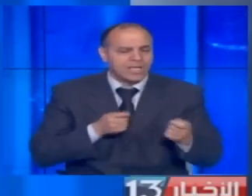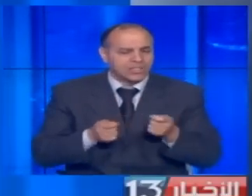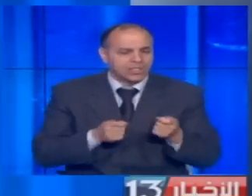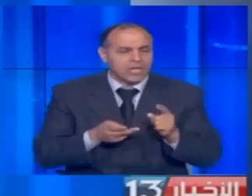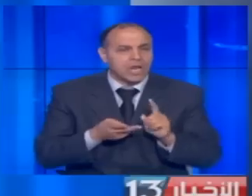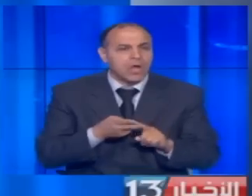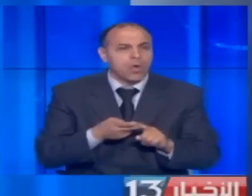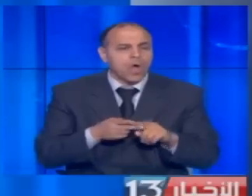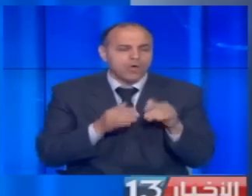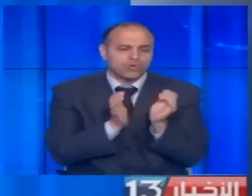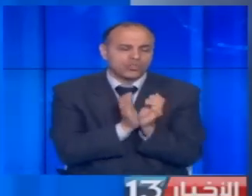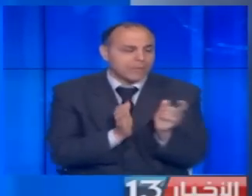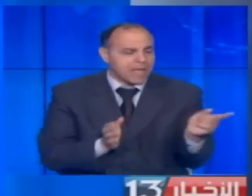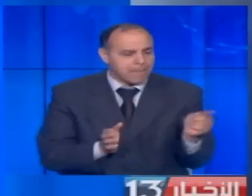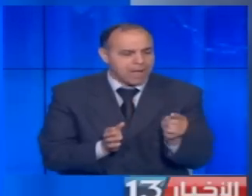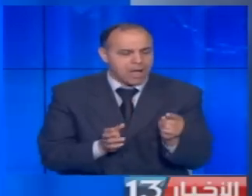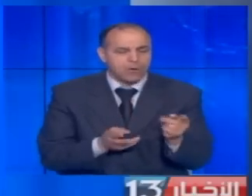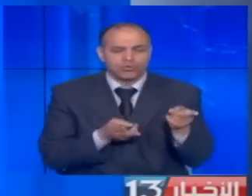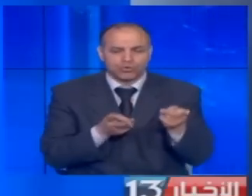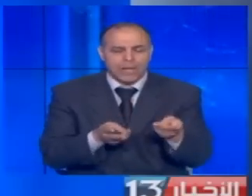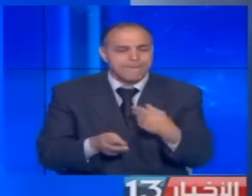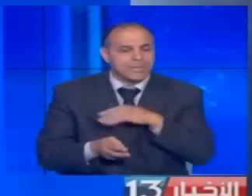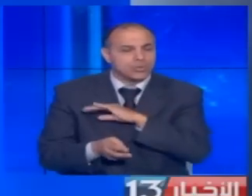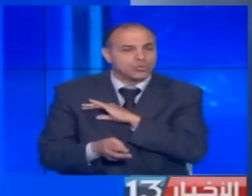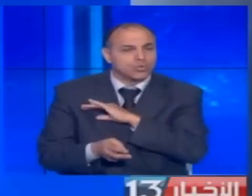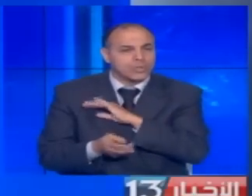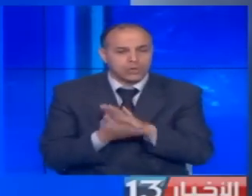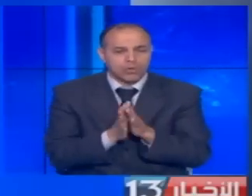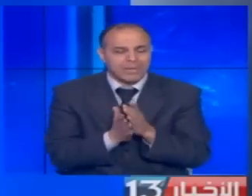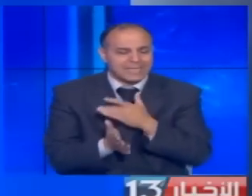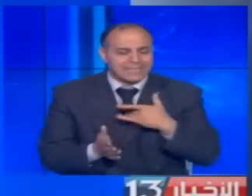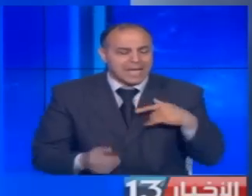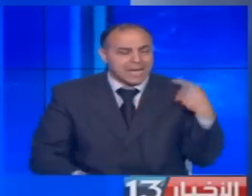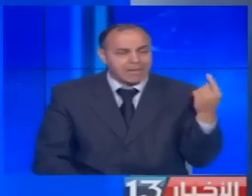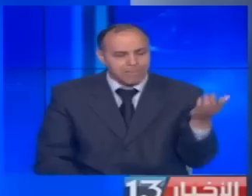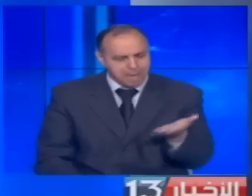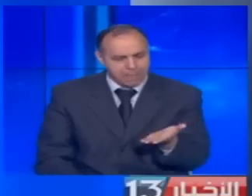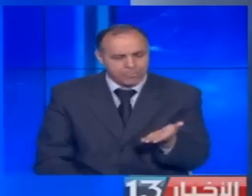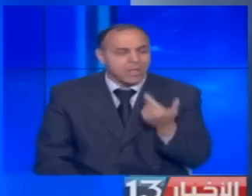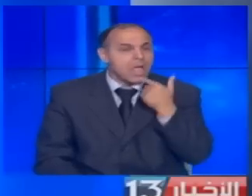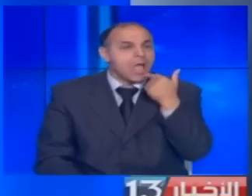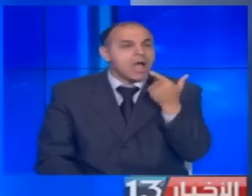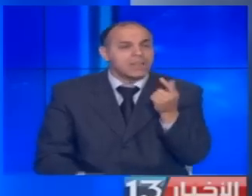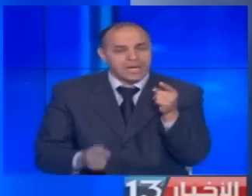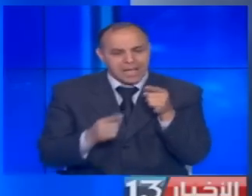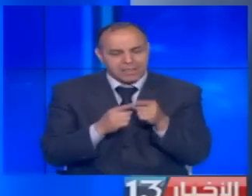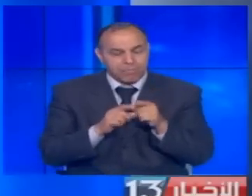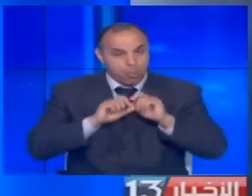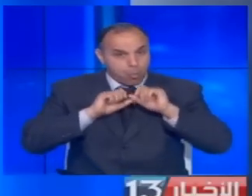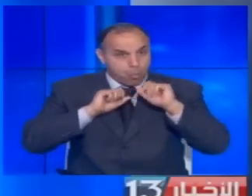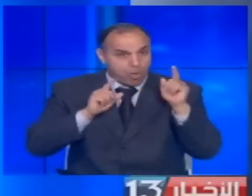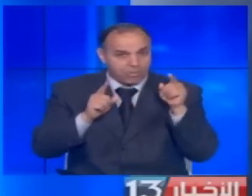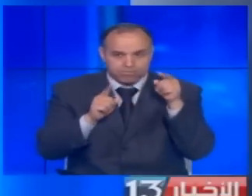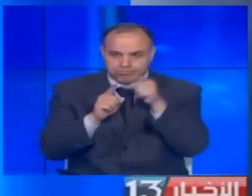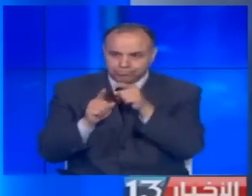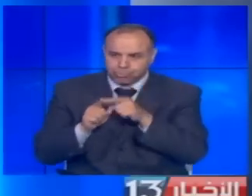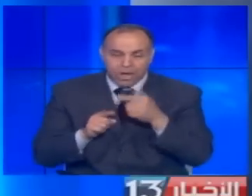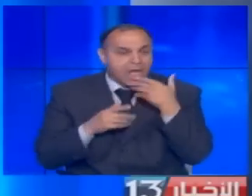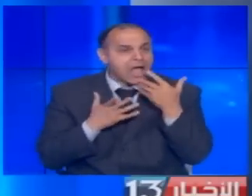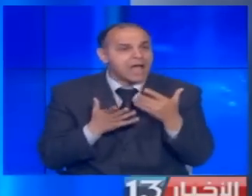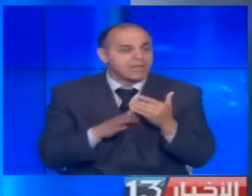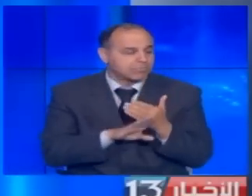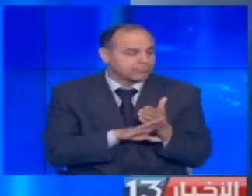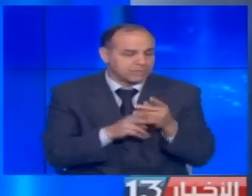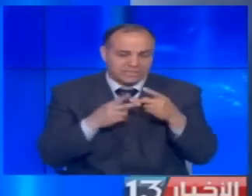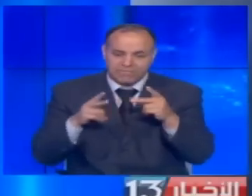والشؤون الاجتماعيه و بحضور ممثلين عن منظمه الصحه العالميه وذلك بهدف بلوره التوجهات التي تم